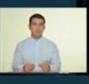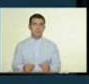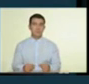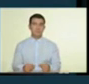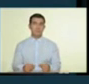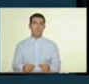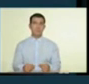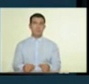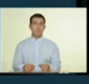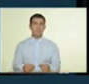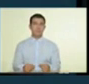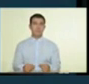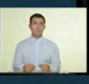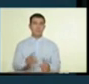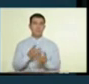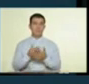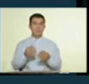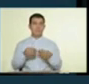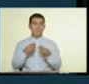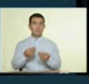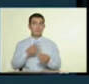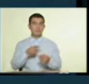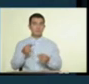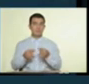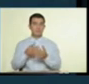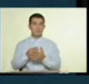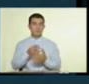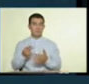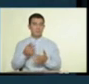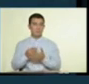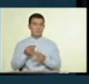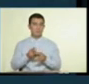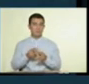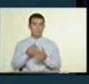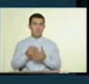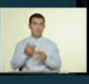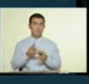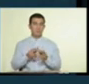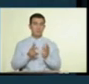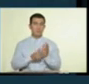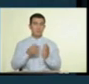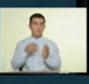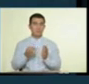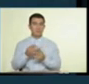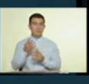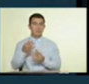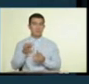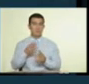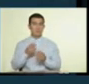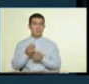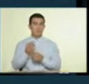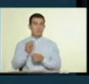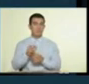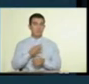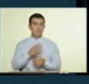Demak, ko'rib turganingizdek, mana bu berilgan tenglama 8y qo'shuv 4y ni o'rniga 12y ni yozganim